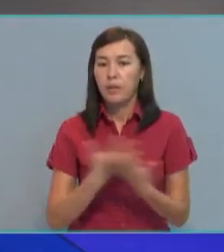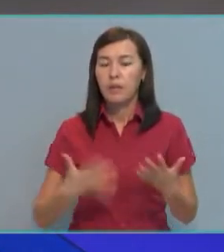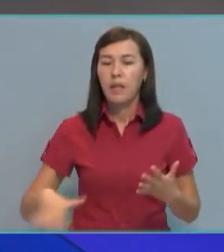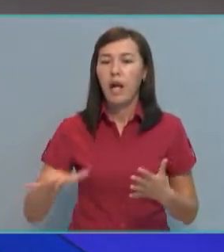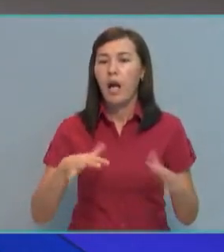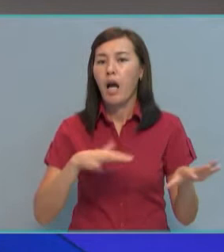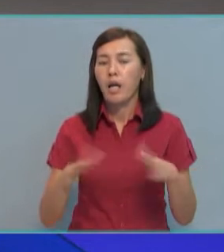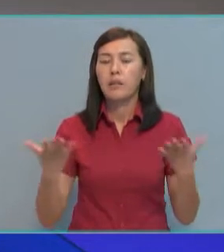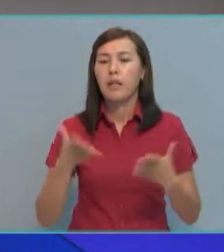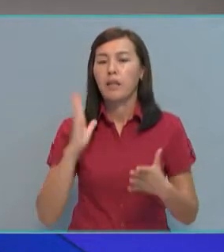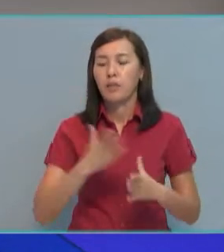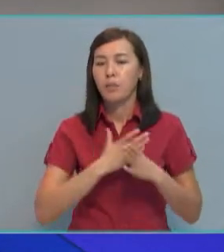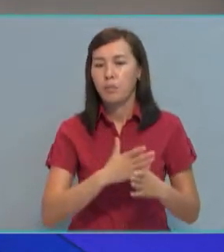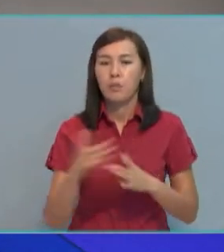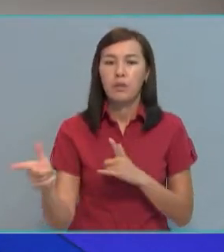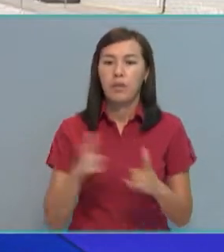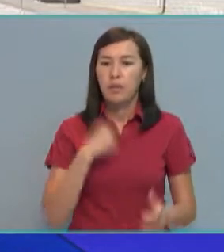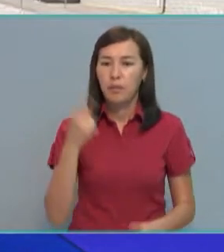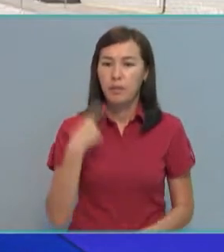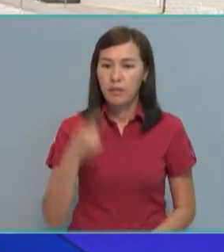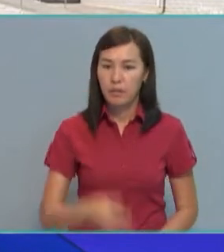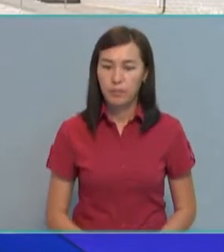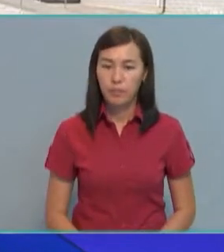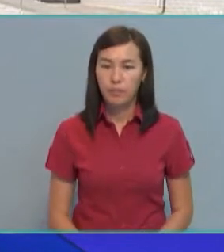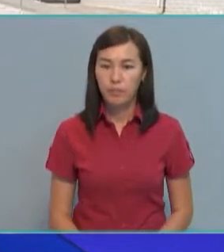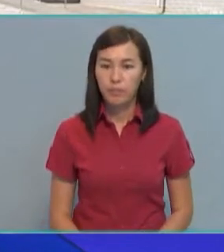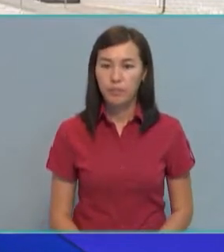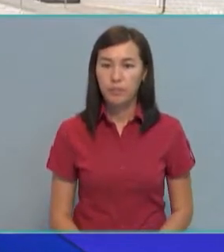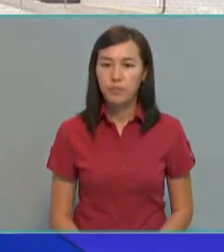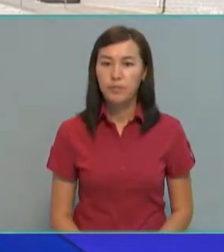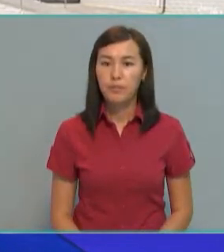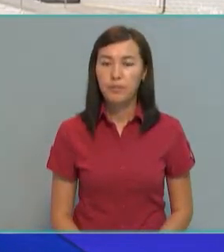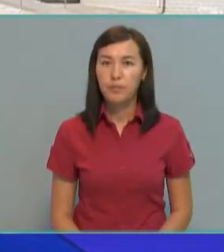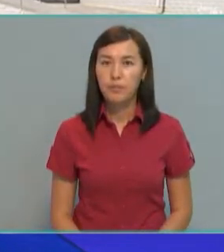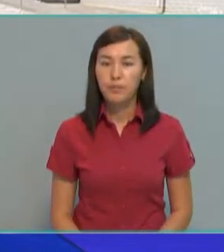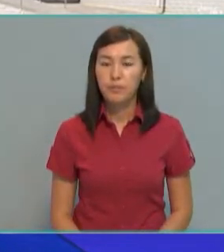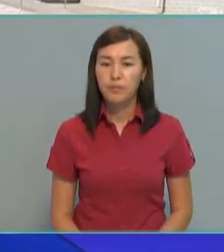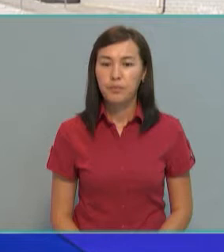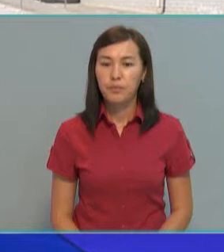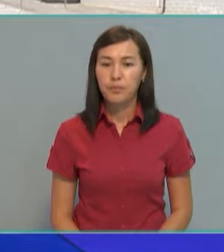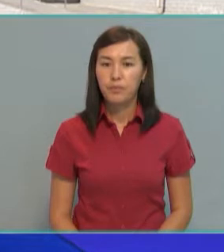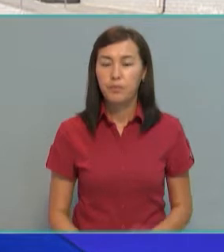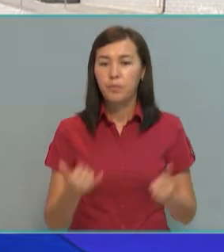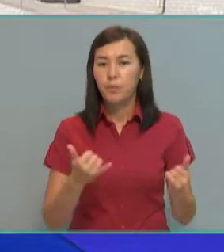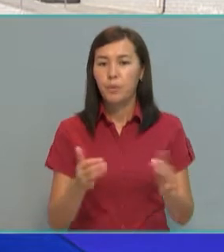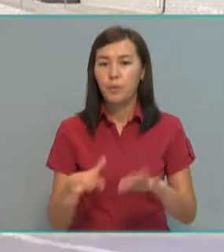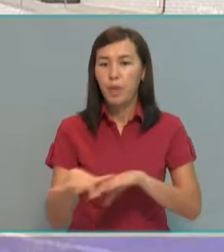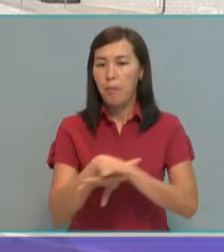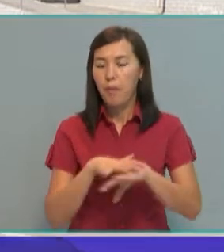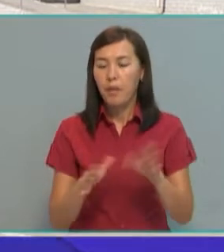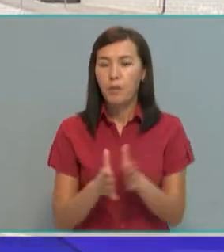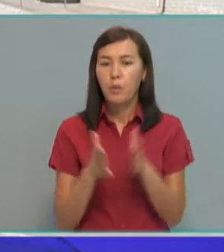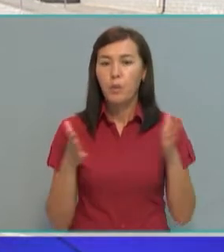шаралардың қай-қайсына да қолдау білдіруге дайынбыз дейді. Бүгін базарымызда ауқымды дезинфекция жасап